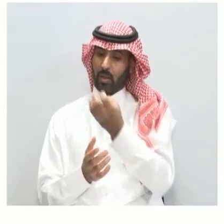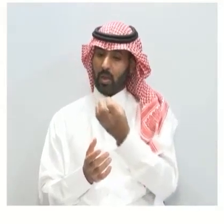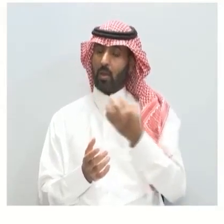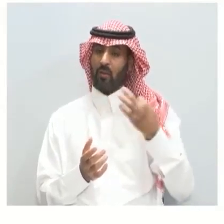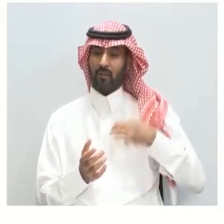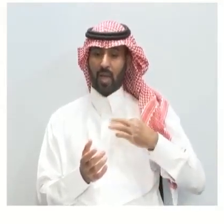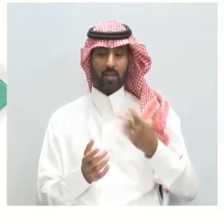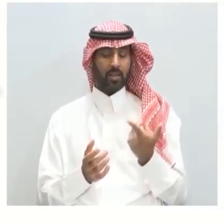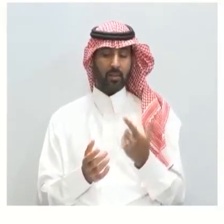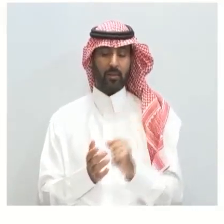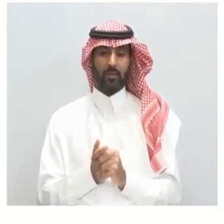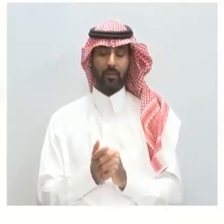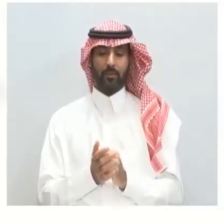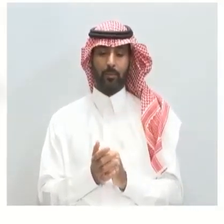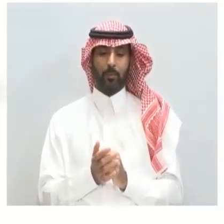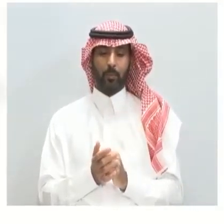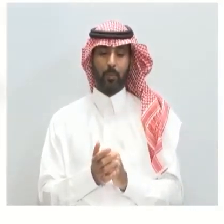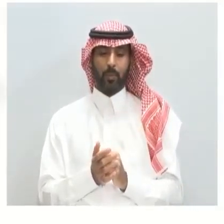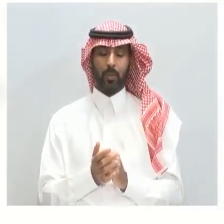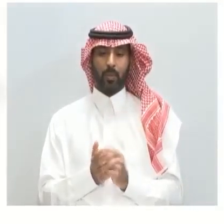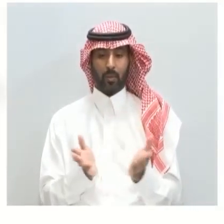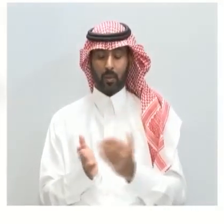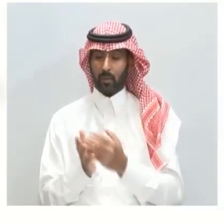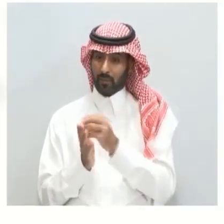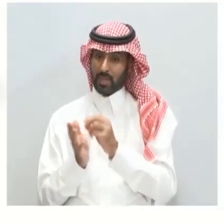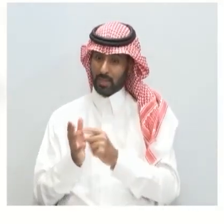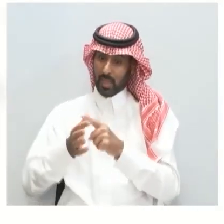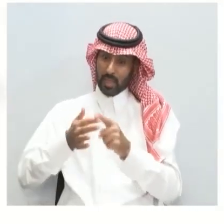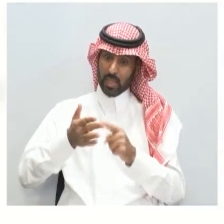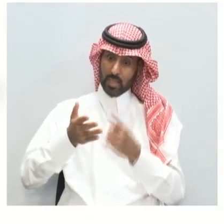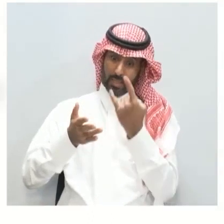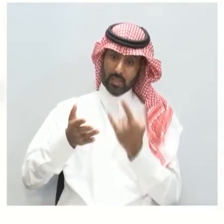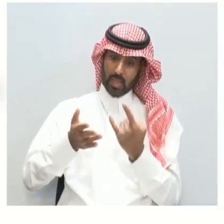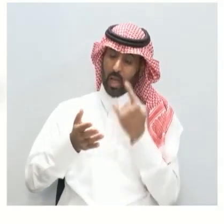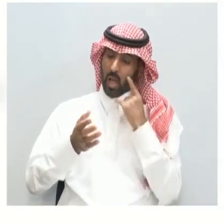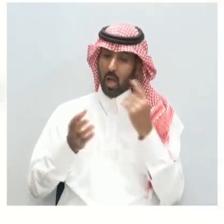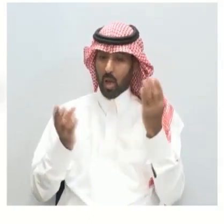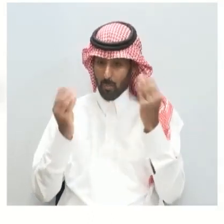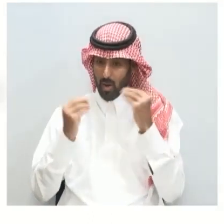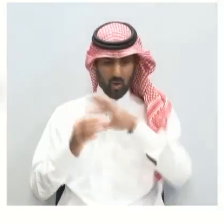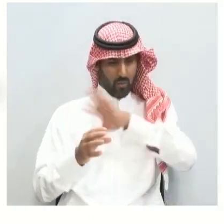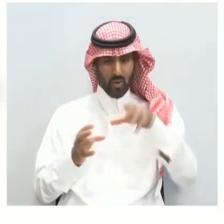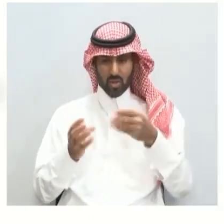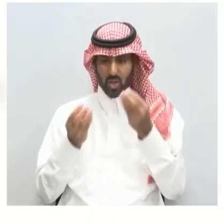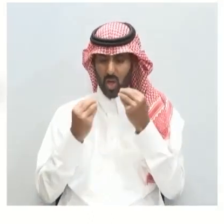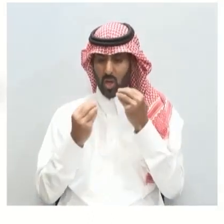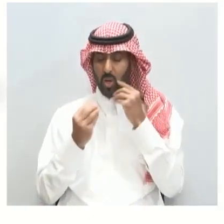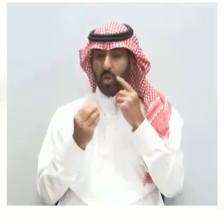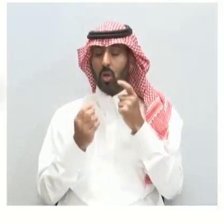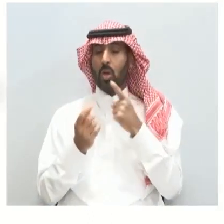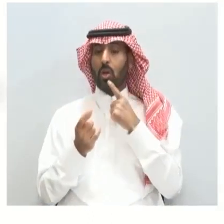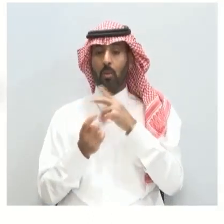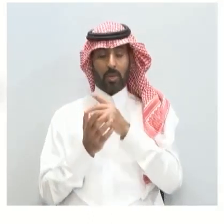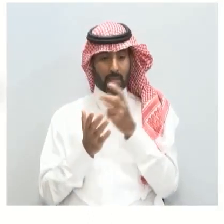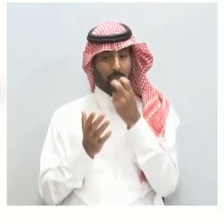وفائدته نقول وما زلنا في المبادئ العشره الالمام بالعلوم المتعلقه بالقران الكريم